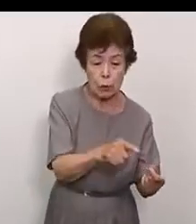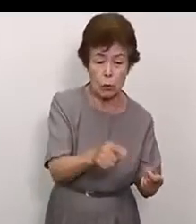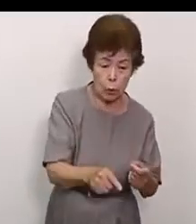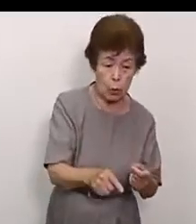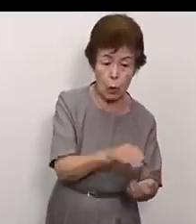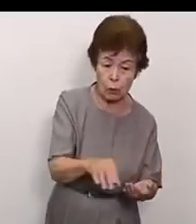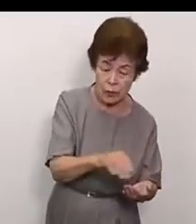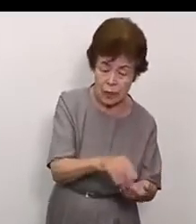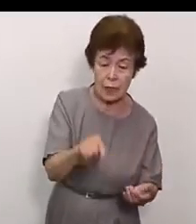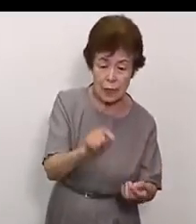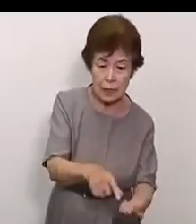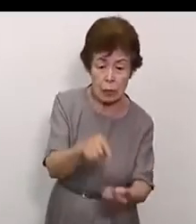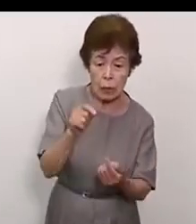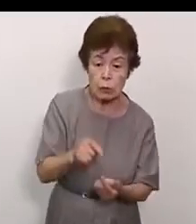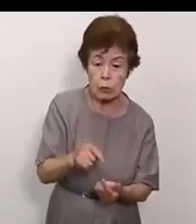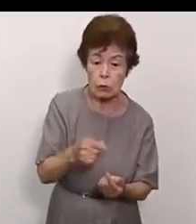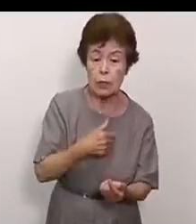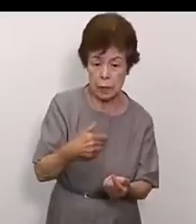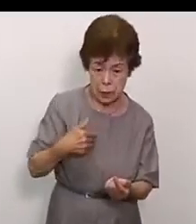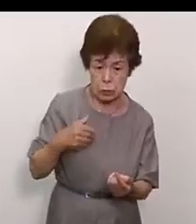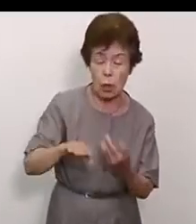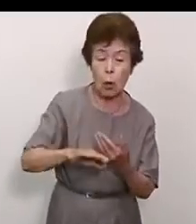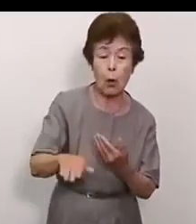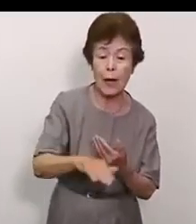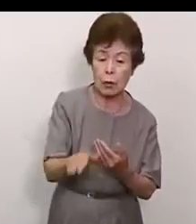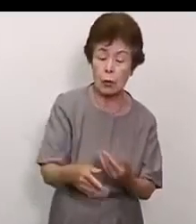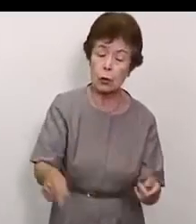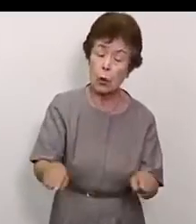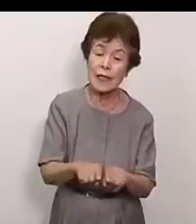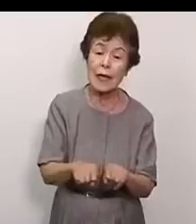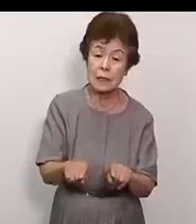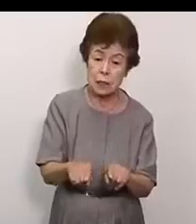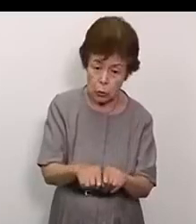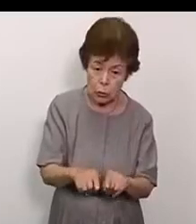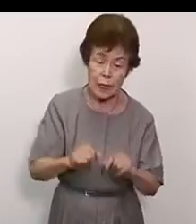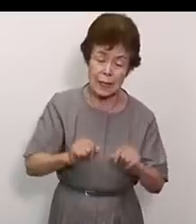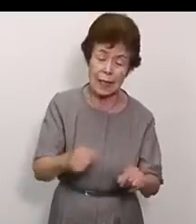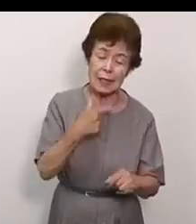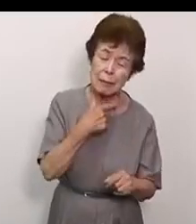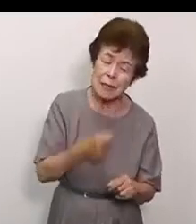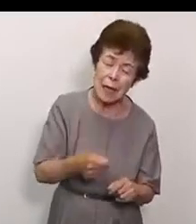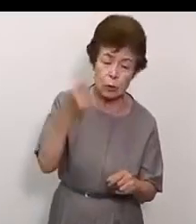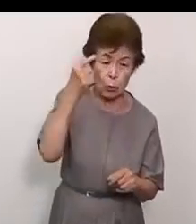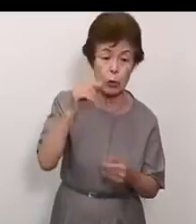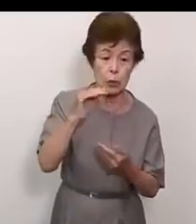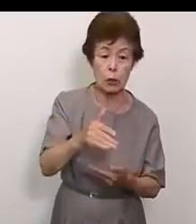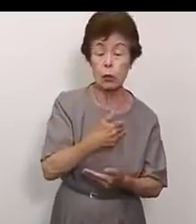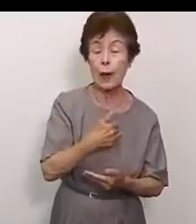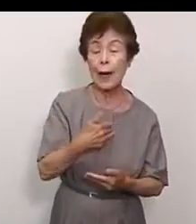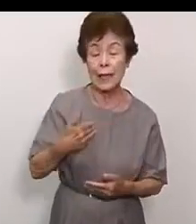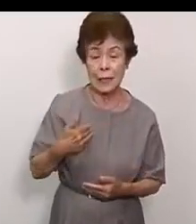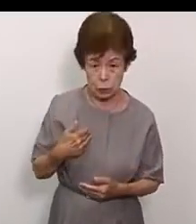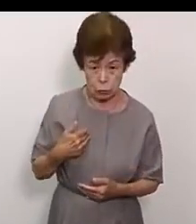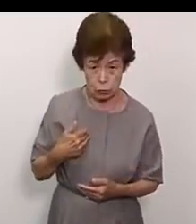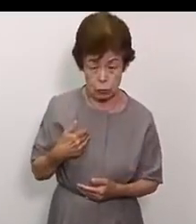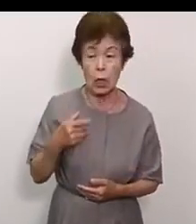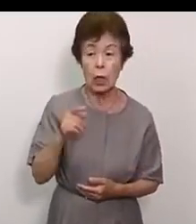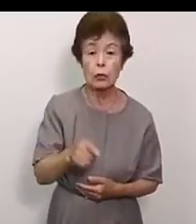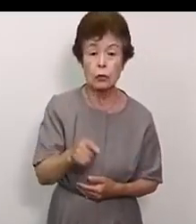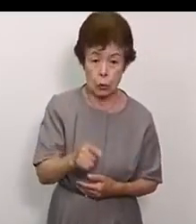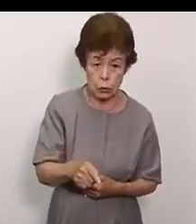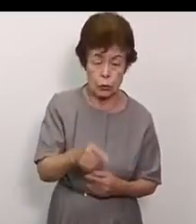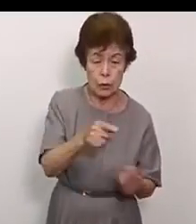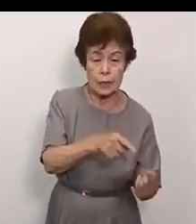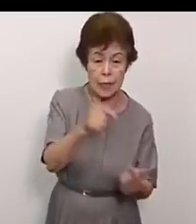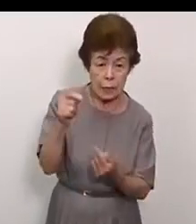ていたり、あの他の子と同じようにあの自分があのやってみたいなと思ったことをやれるあの選択肢が与えられているって